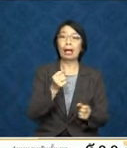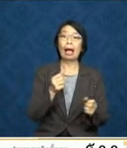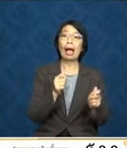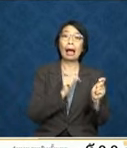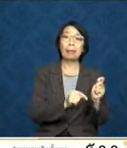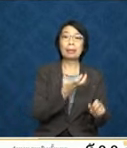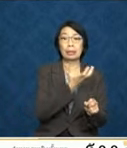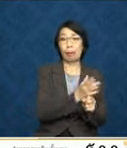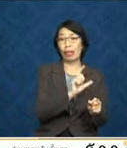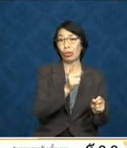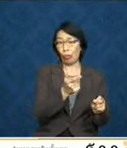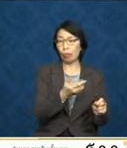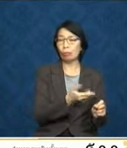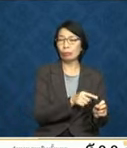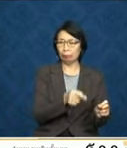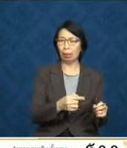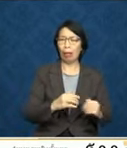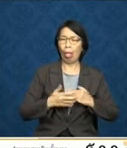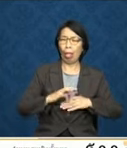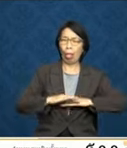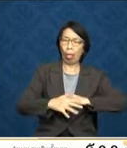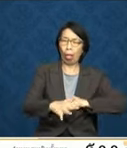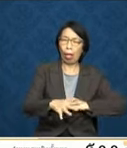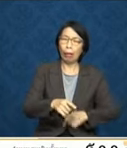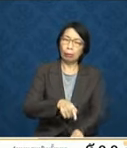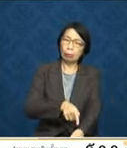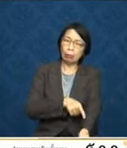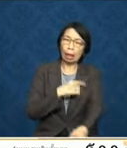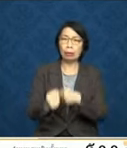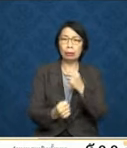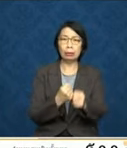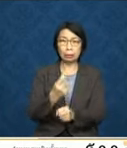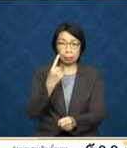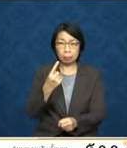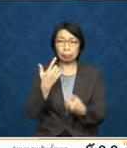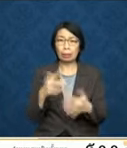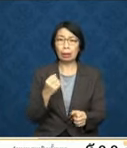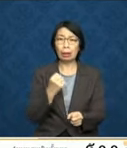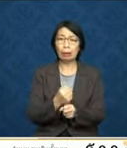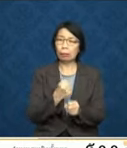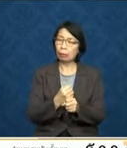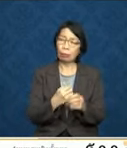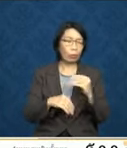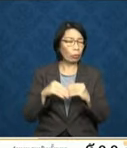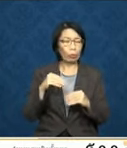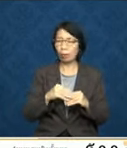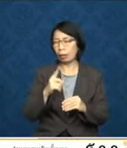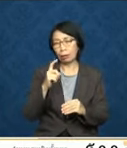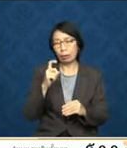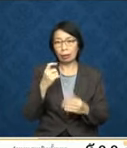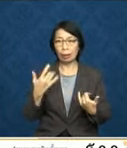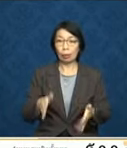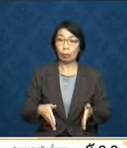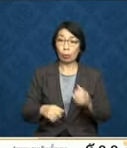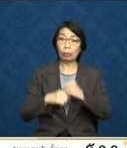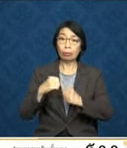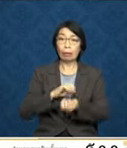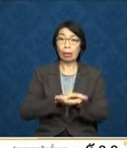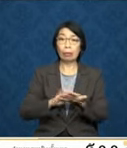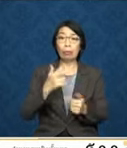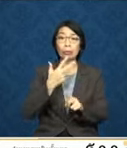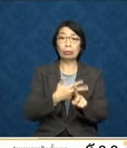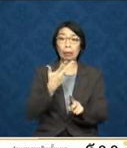นนชำรุดมาแล้วประมาณ1ปีเนื่องจากถนนทำเสร็จเพียงแค่3เดือนแล้วก็มีโครงการวางท่อน้ำดิบขุดถนนจนพังเป็นหลุมเป็น